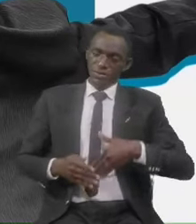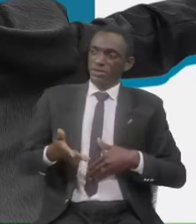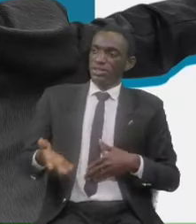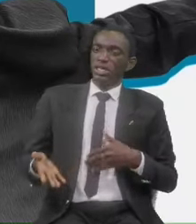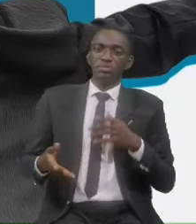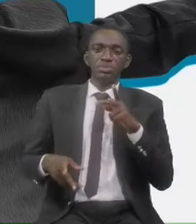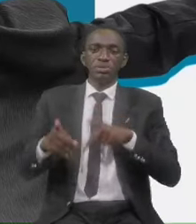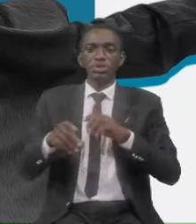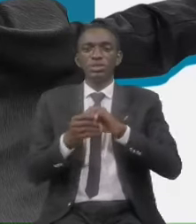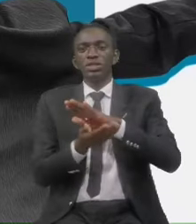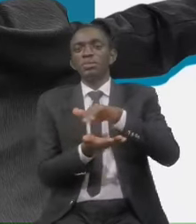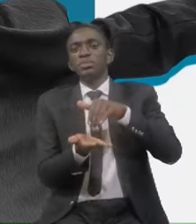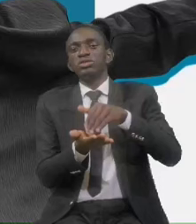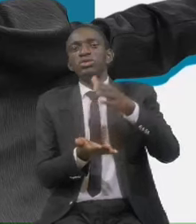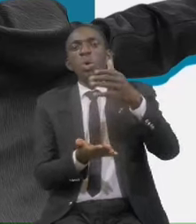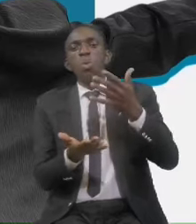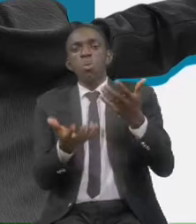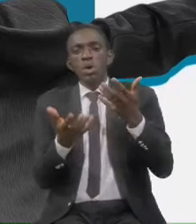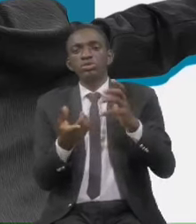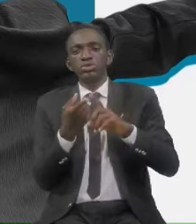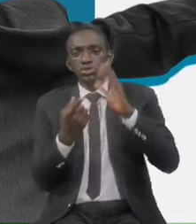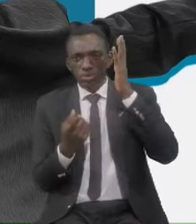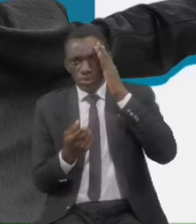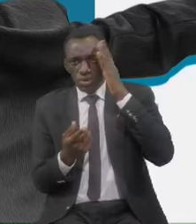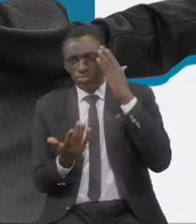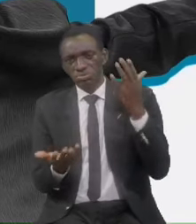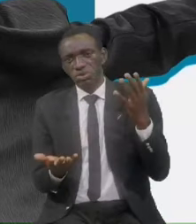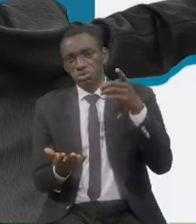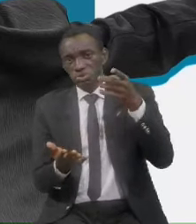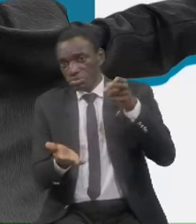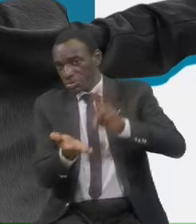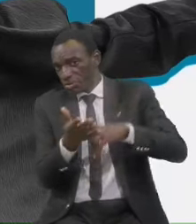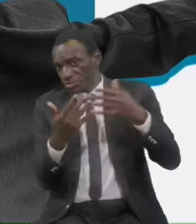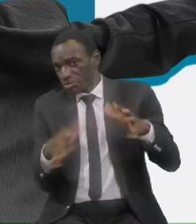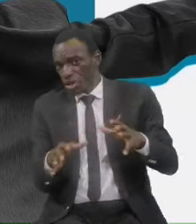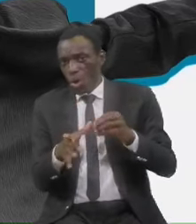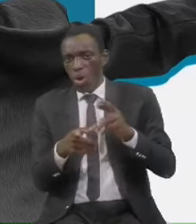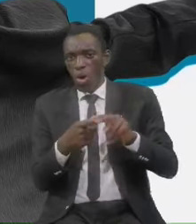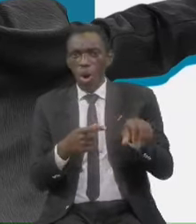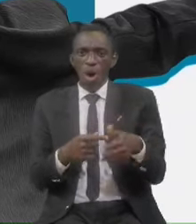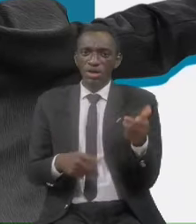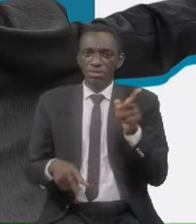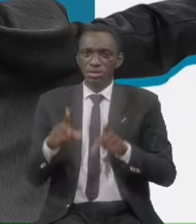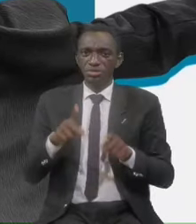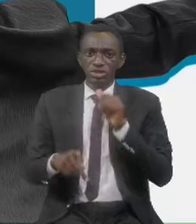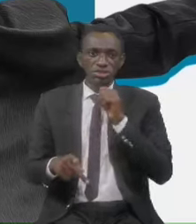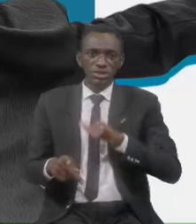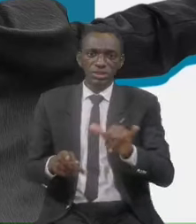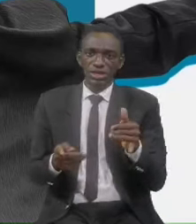We want to know whether there are still others that have not been attended